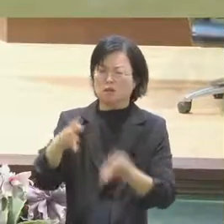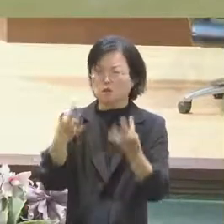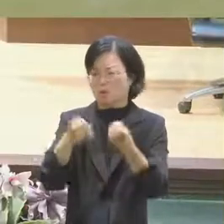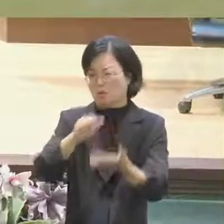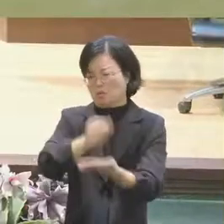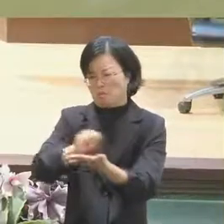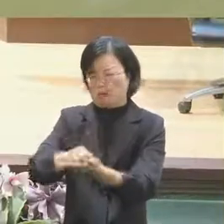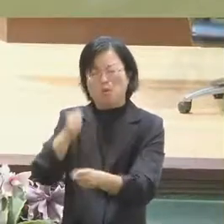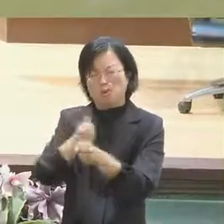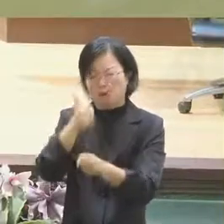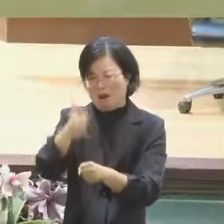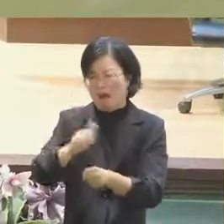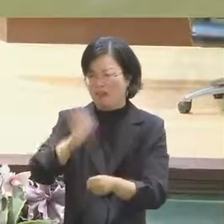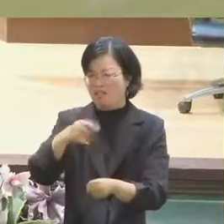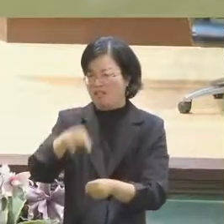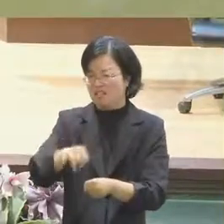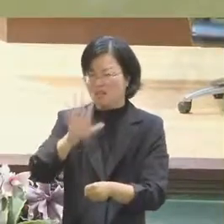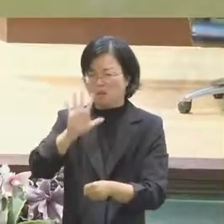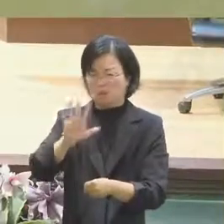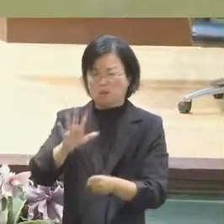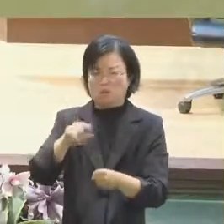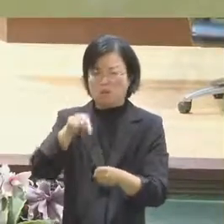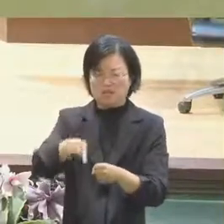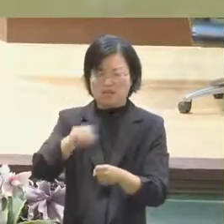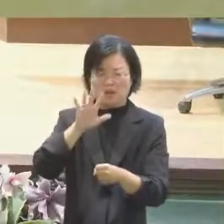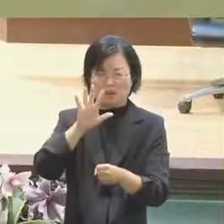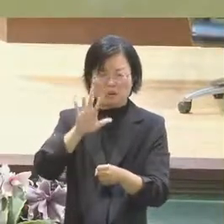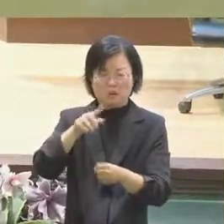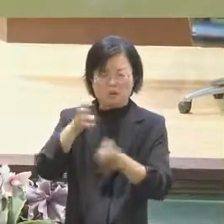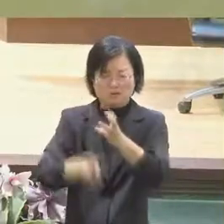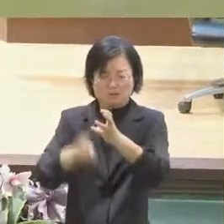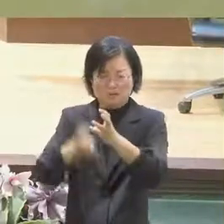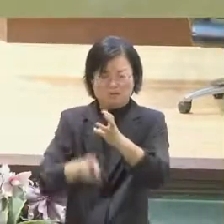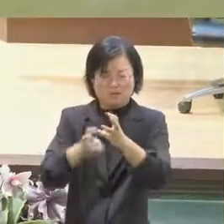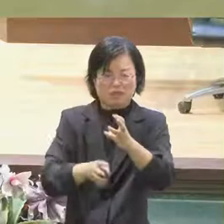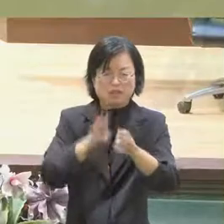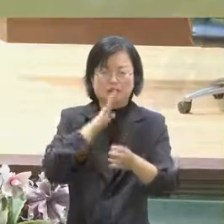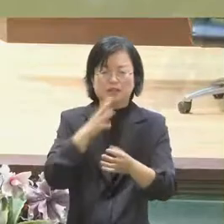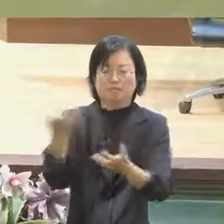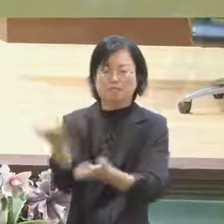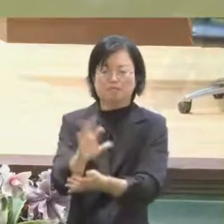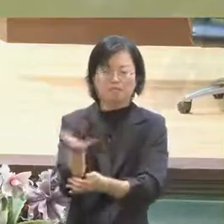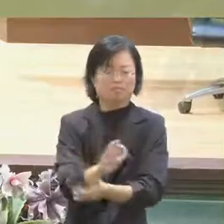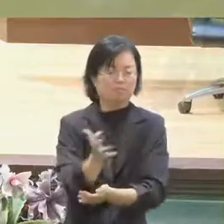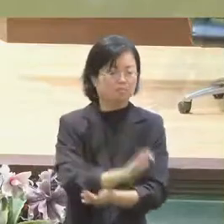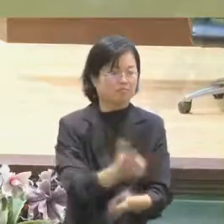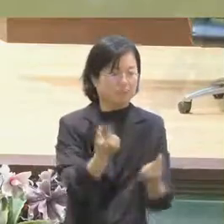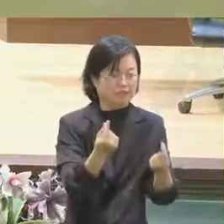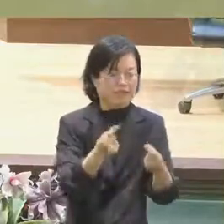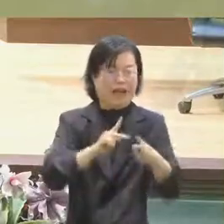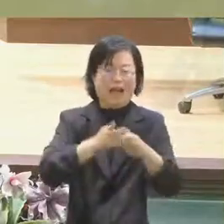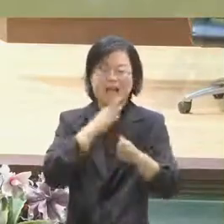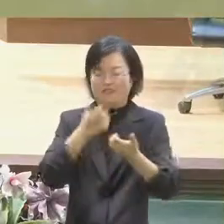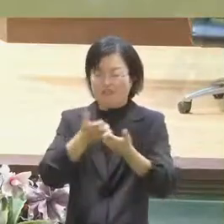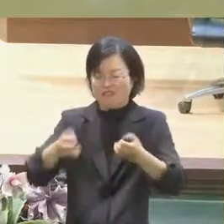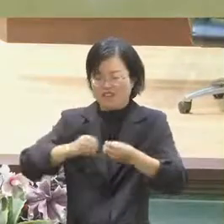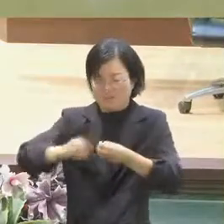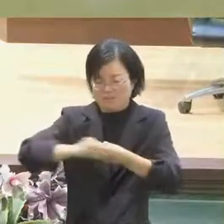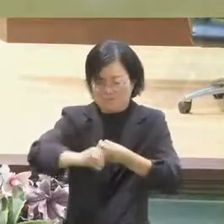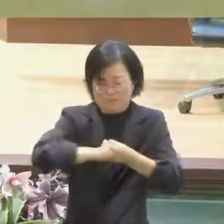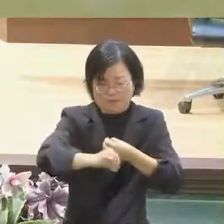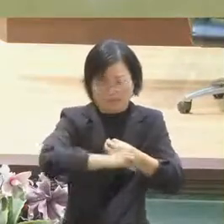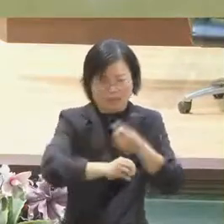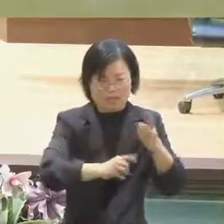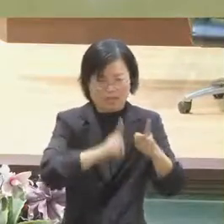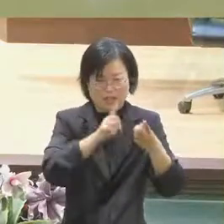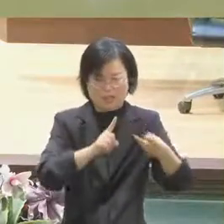重复了或一个大项拆成十项，然后当作十个成绩去做的，所以其实就是的确是不